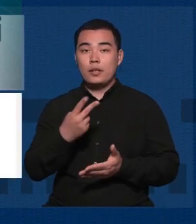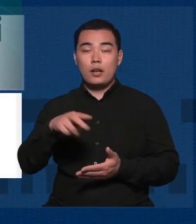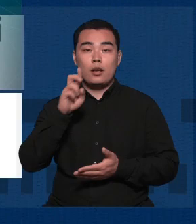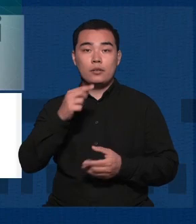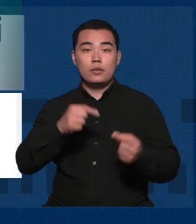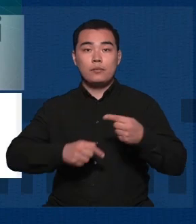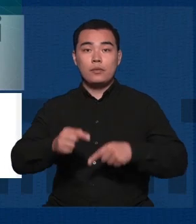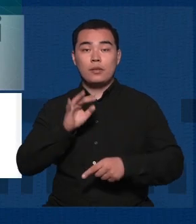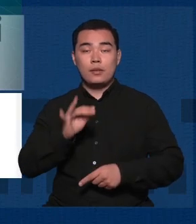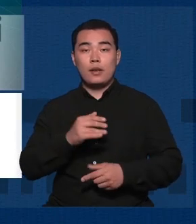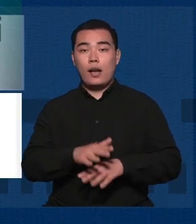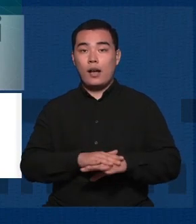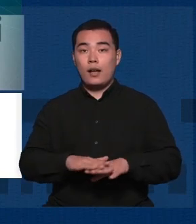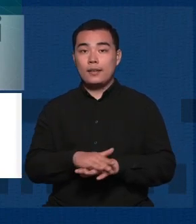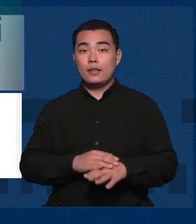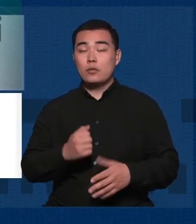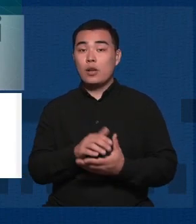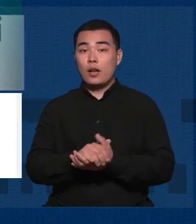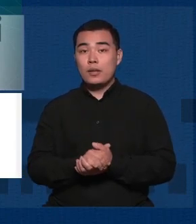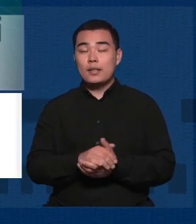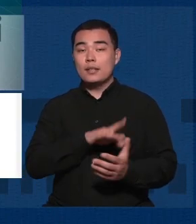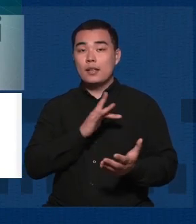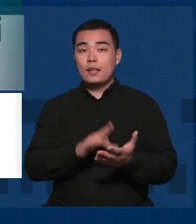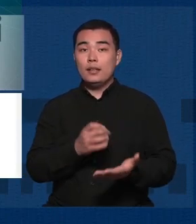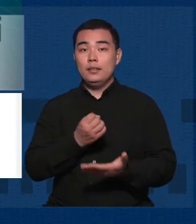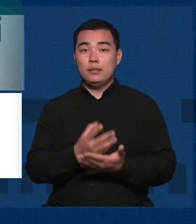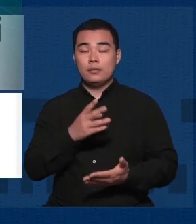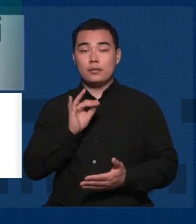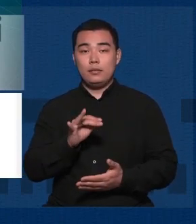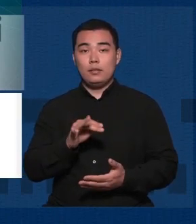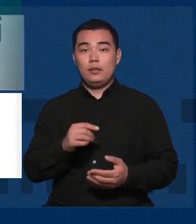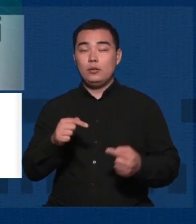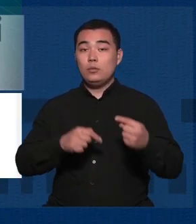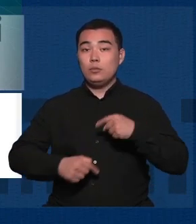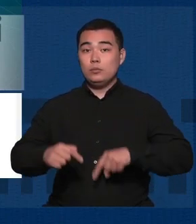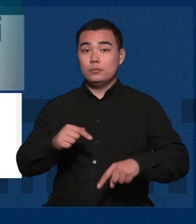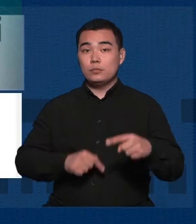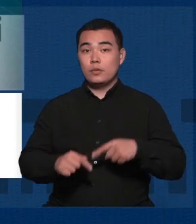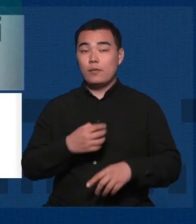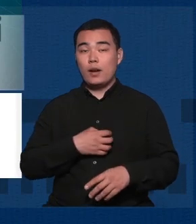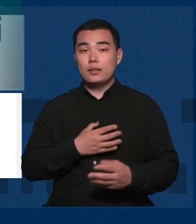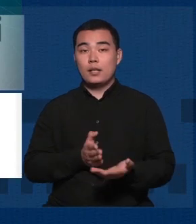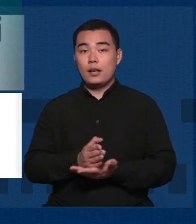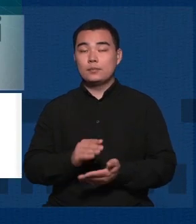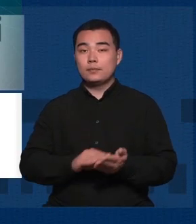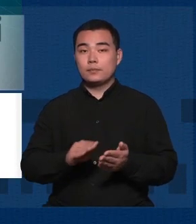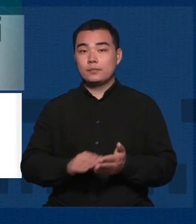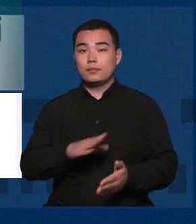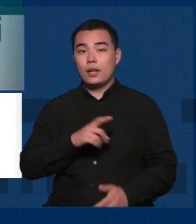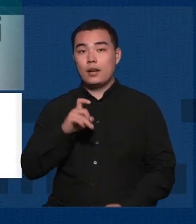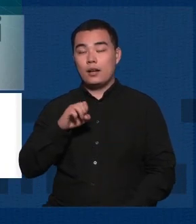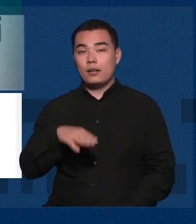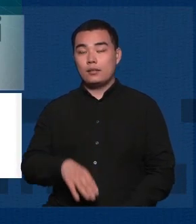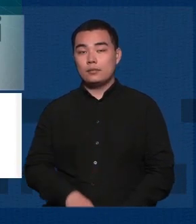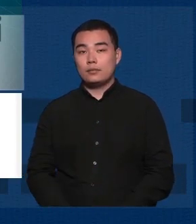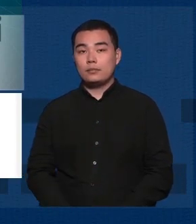ынтымақтастығы халықтарымыздың берік достығына, ортақ құндылықтарға және тығыз қарым-қатынасқа негізделген деп жазылған жеделхатта.